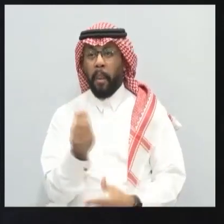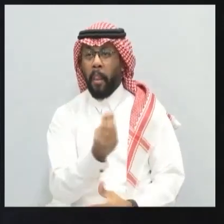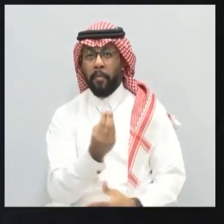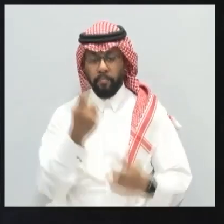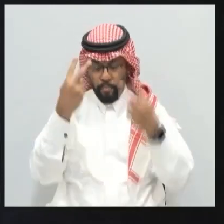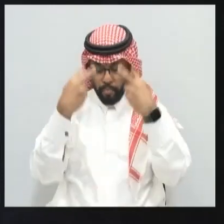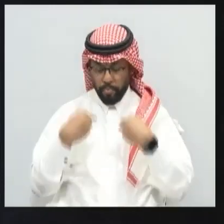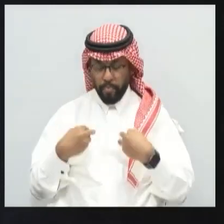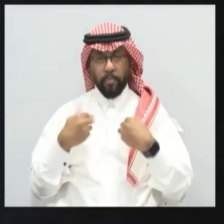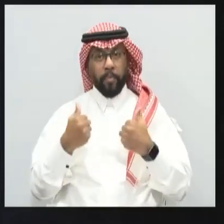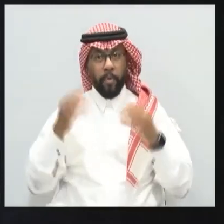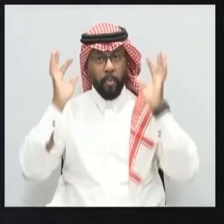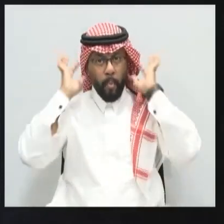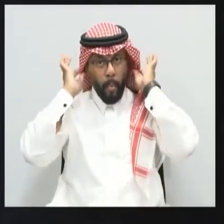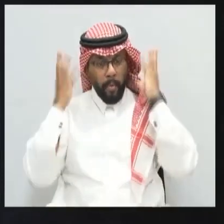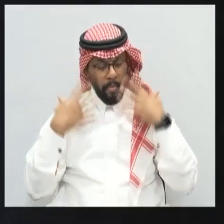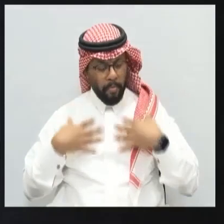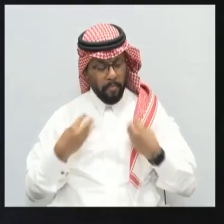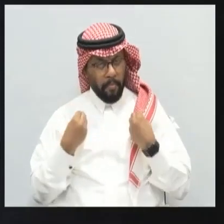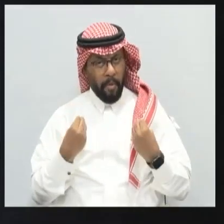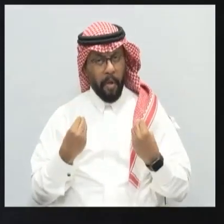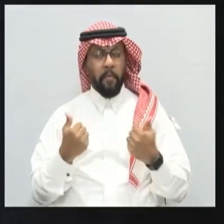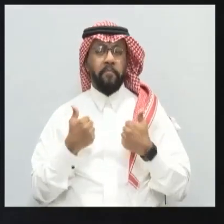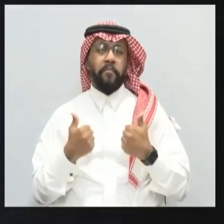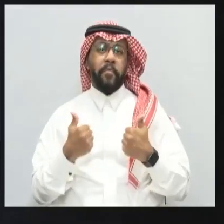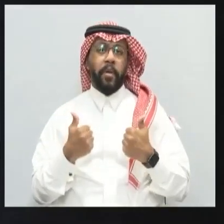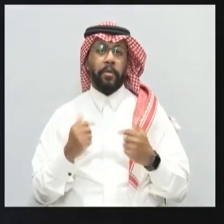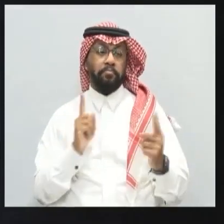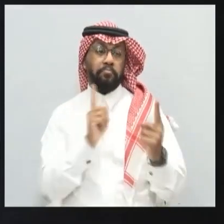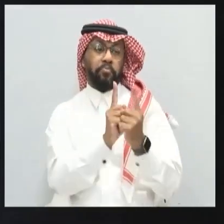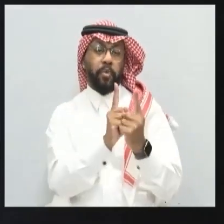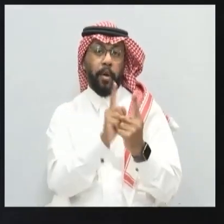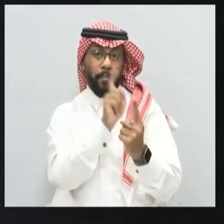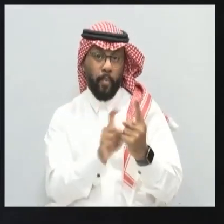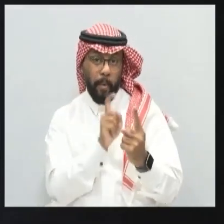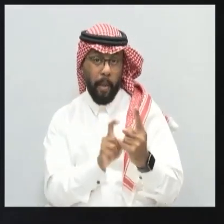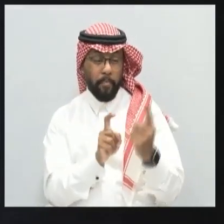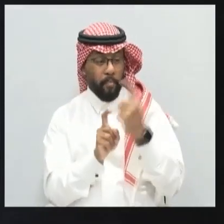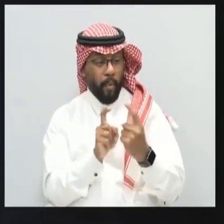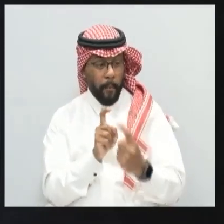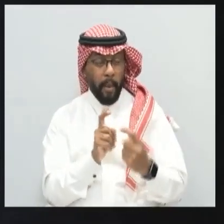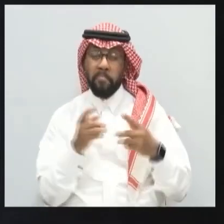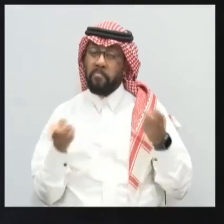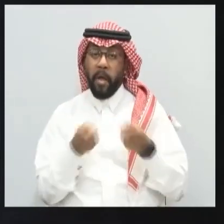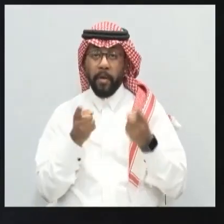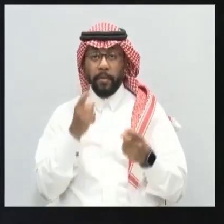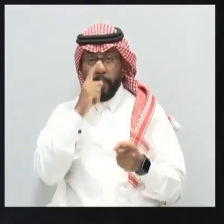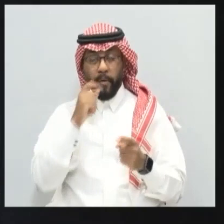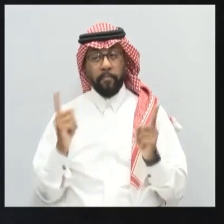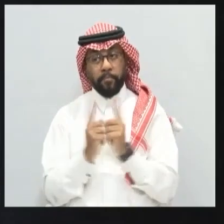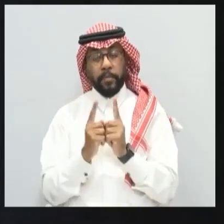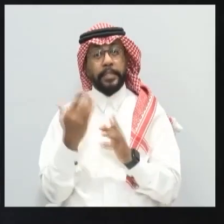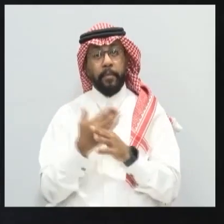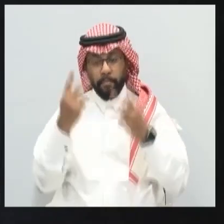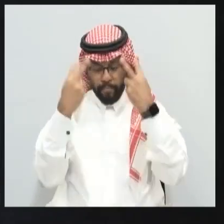ف تلبس لبسا رسميا اثناء ذهابك الى المقابله الشخصيه لان